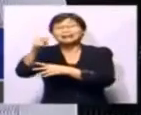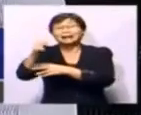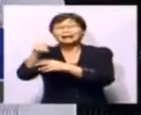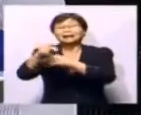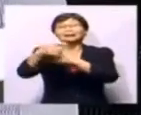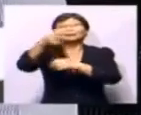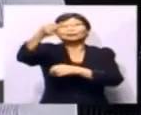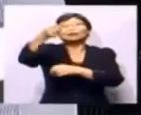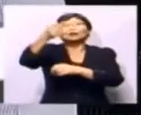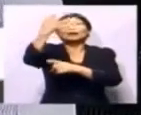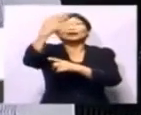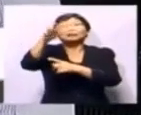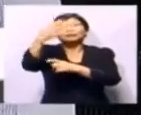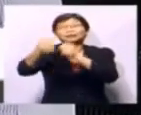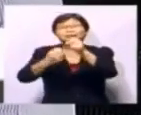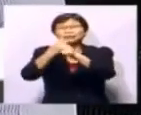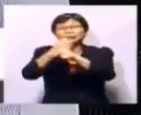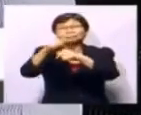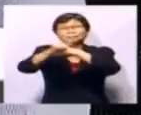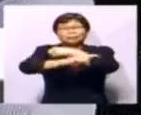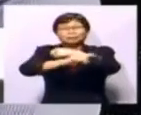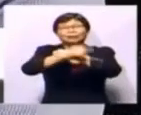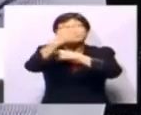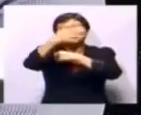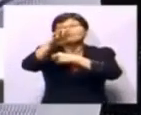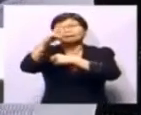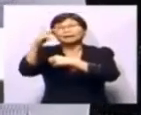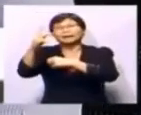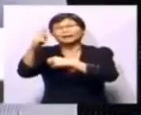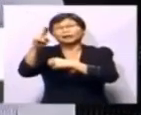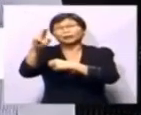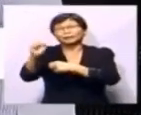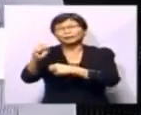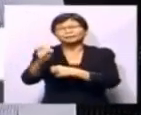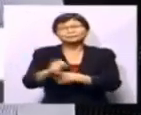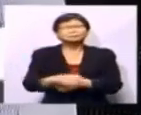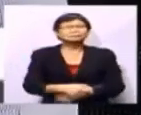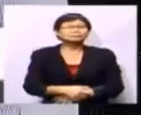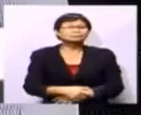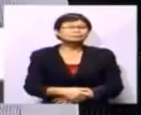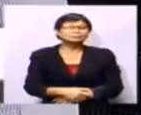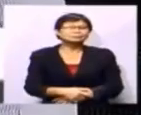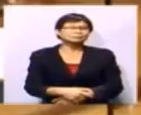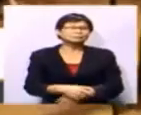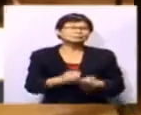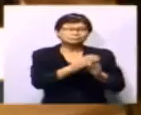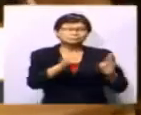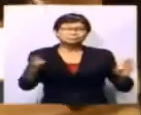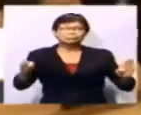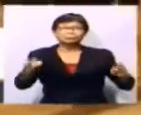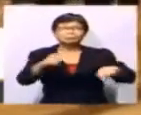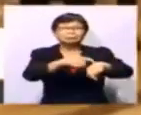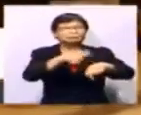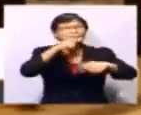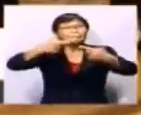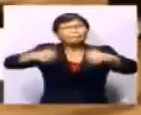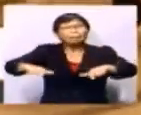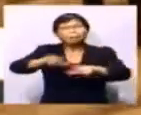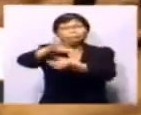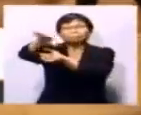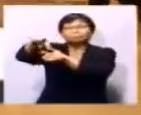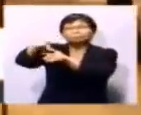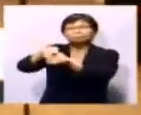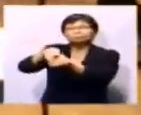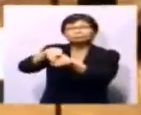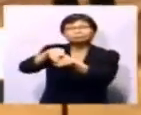dikenakan pergantungan 15 tahun dan denda $15,000 Amerika. Sepanjang tempoh itu, mereka tidak dibenarkan terlibat